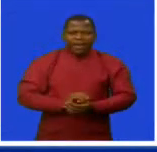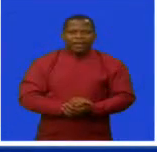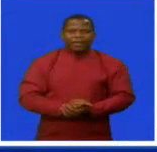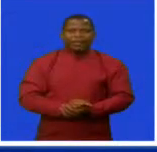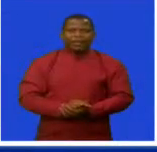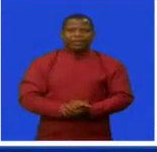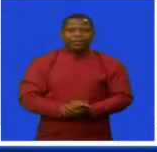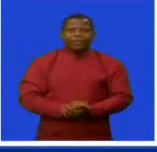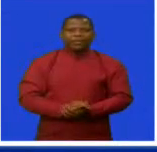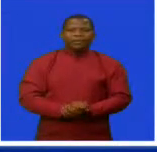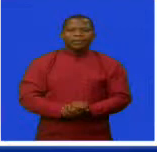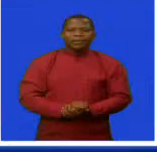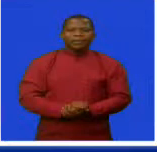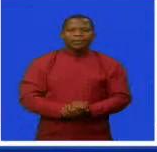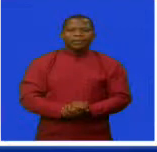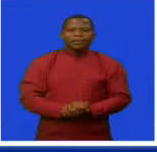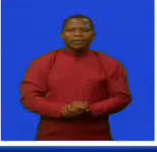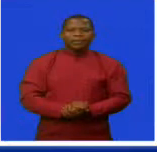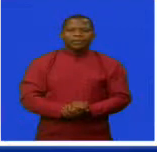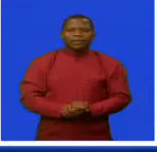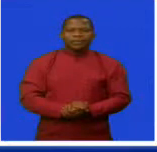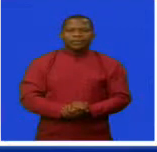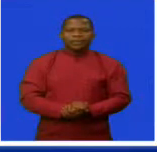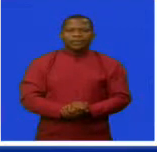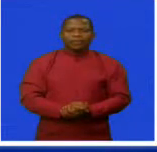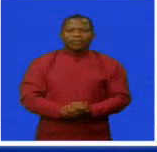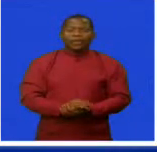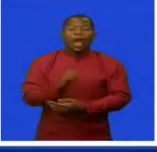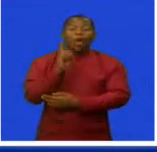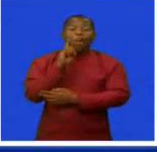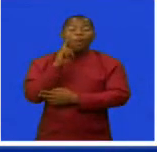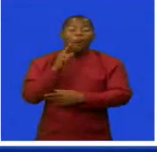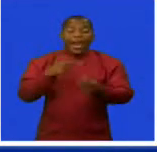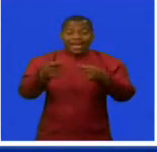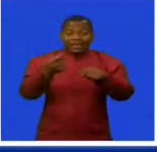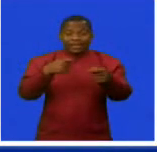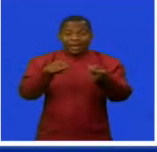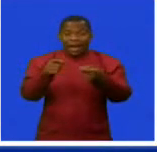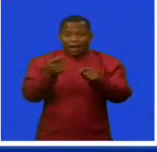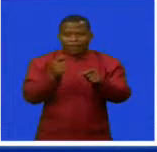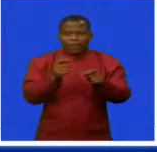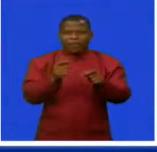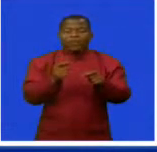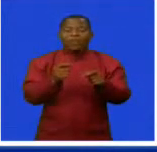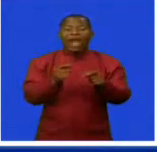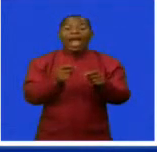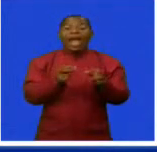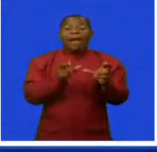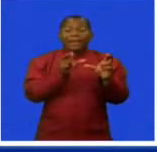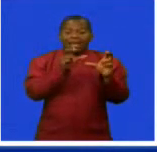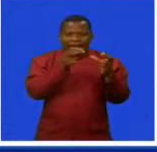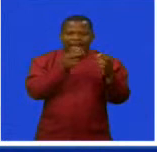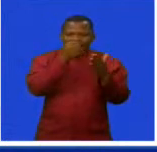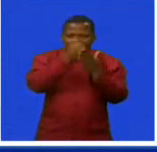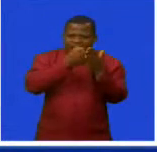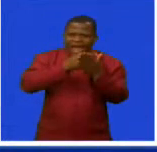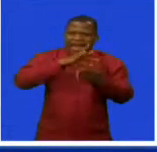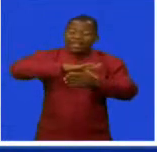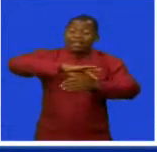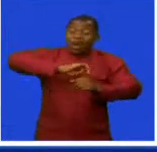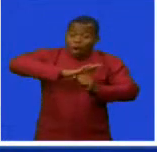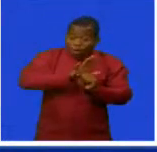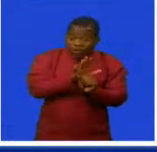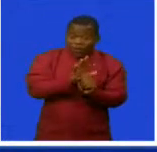nelisiwenhla ngamandla nginamuzi Mkhonda. Lobukete kuthengiselana ebandleni lelibuke lihlelo lekuvikela kwanza kwemkhuhlane